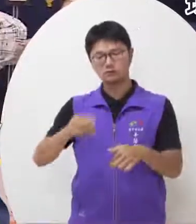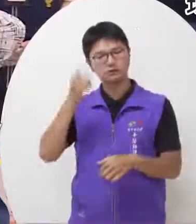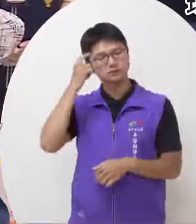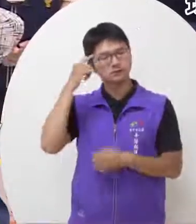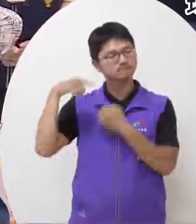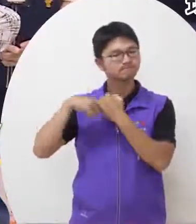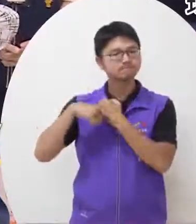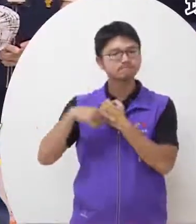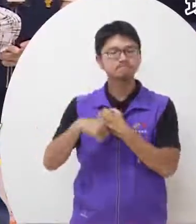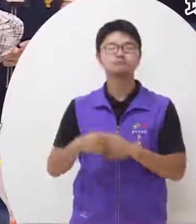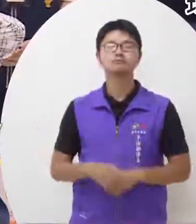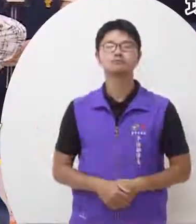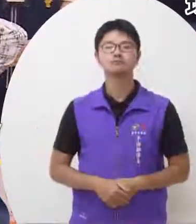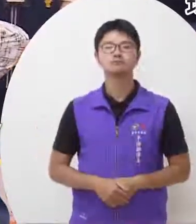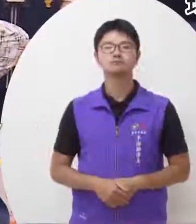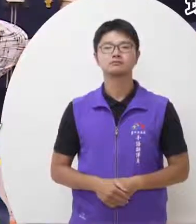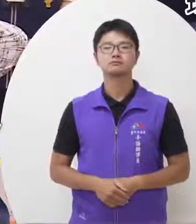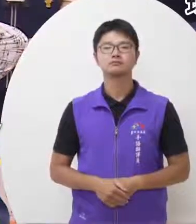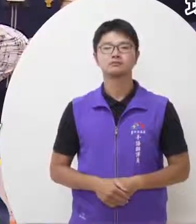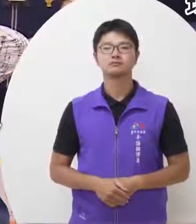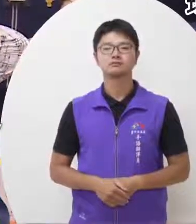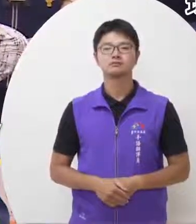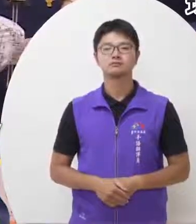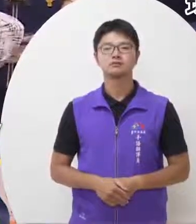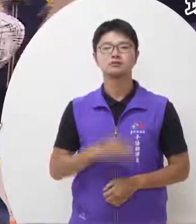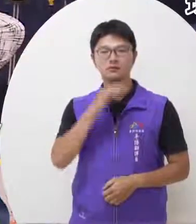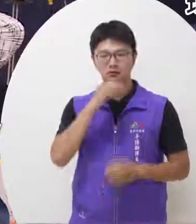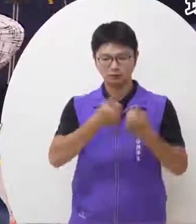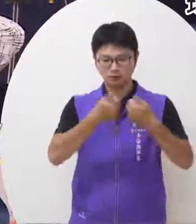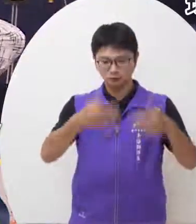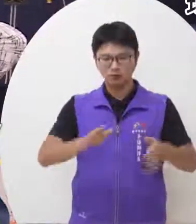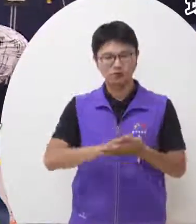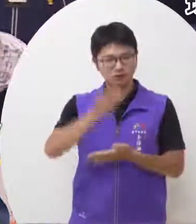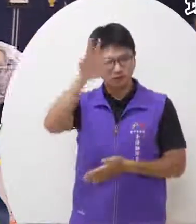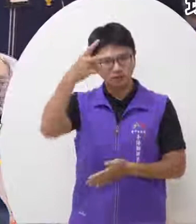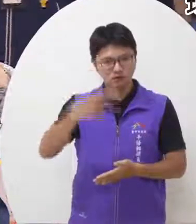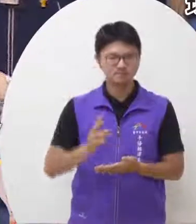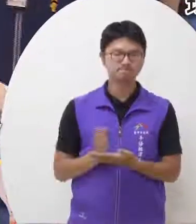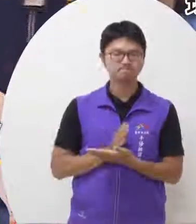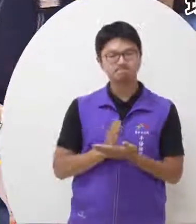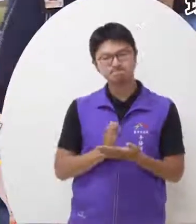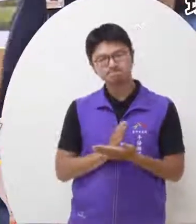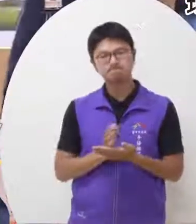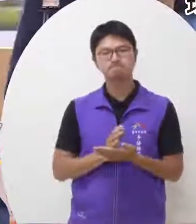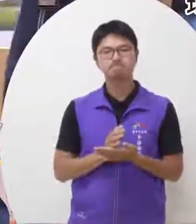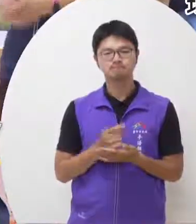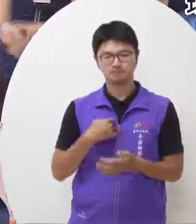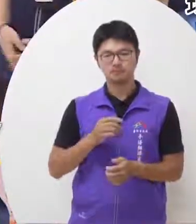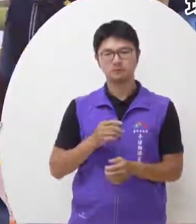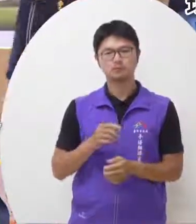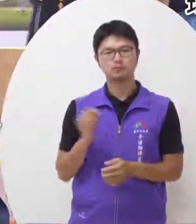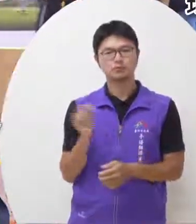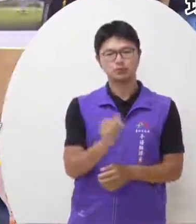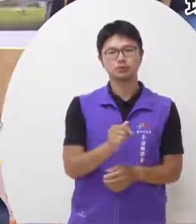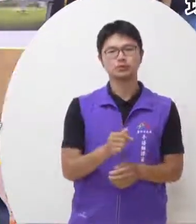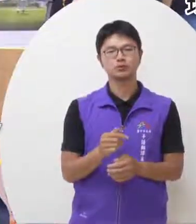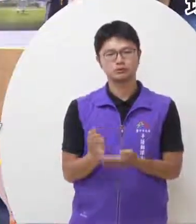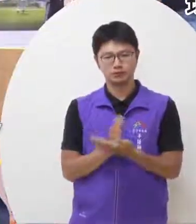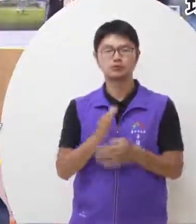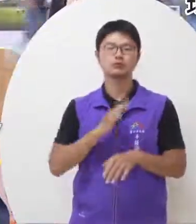那我们这个我们会来会后再来评估哈，会来加速进行。那至于冯里